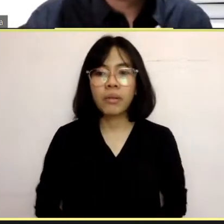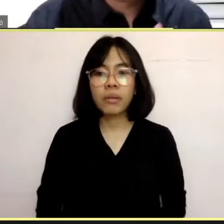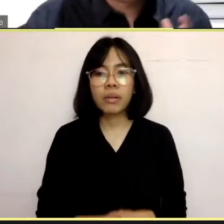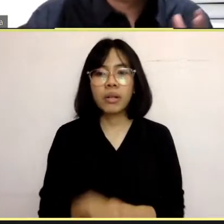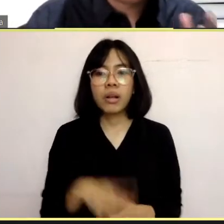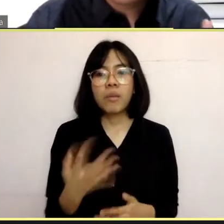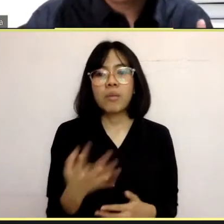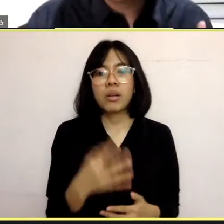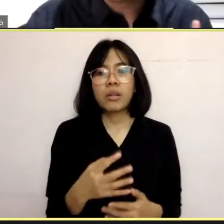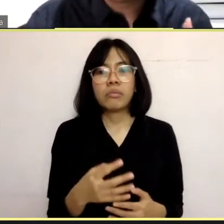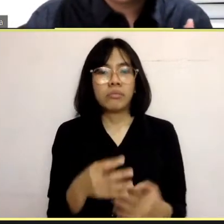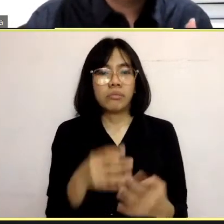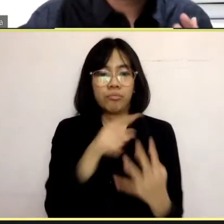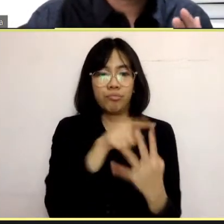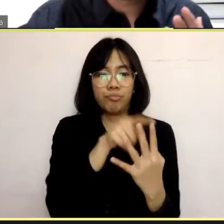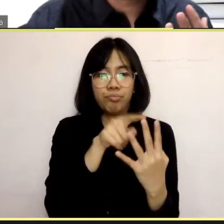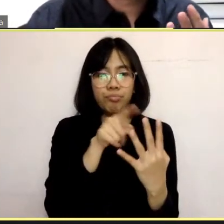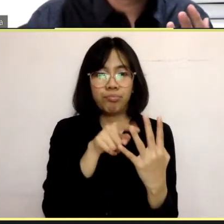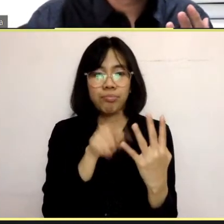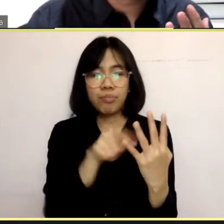Bapak-bapak dan Fani sekalian.